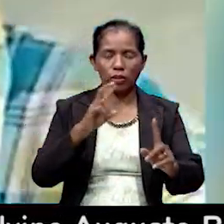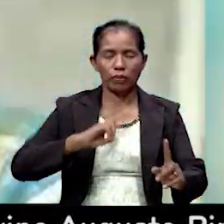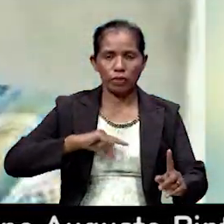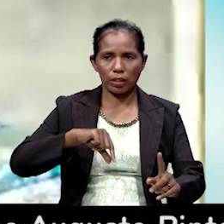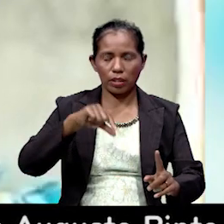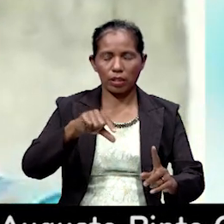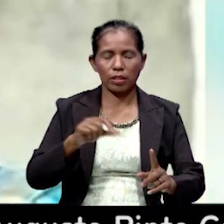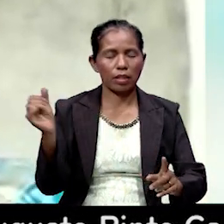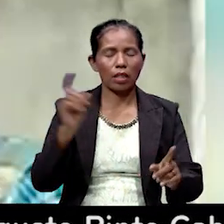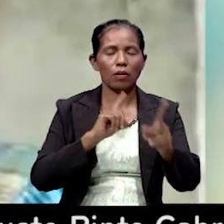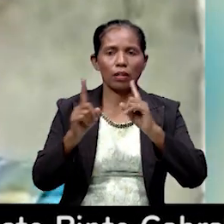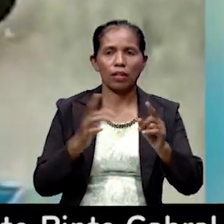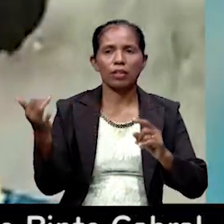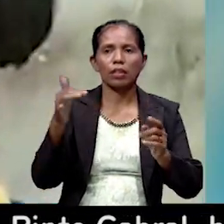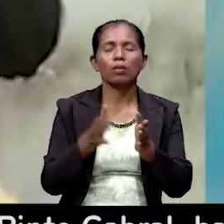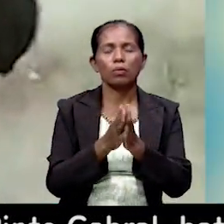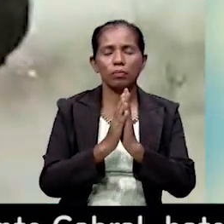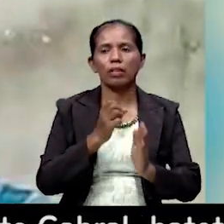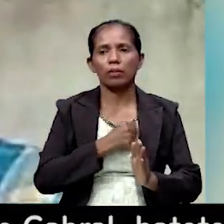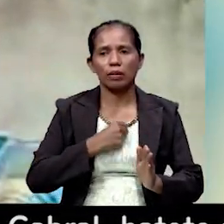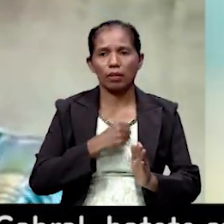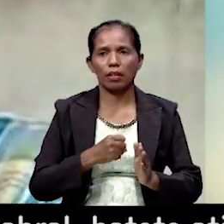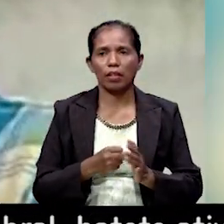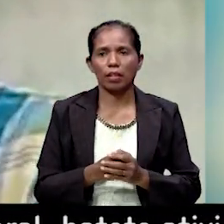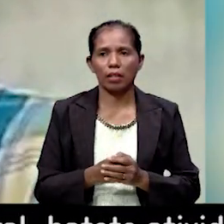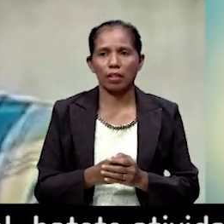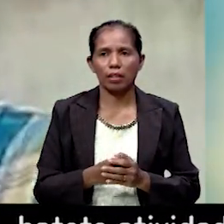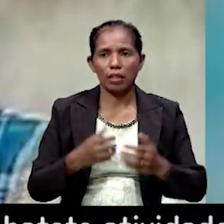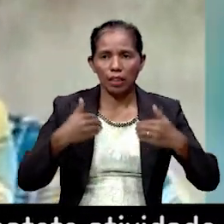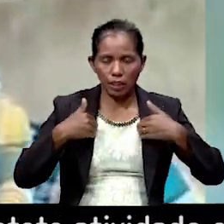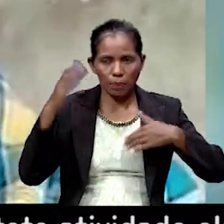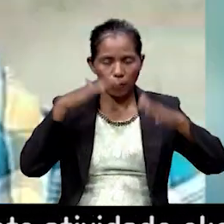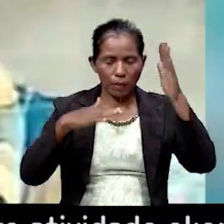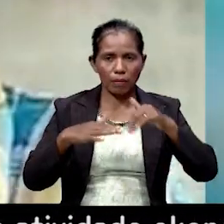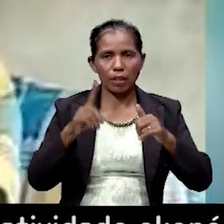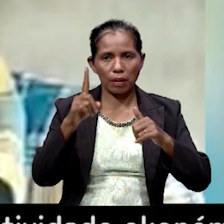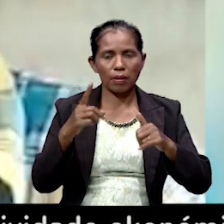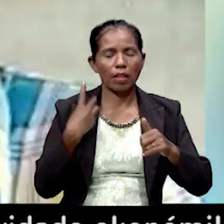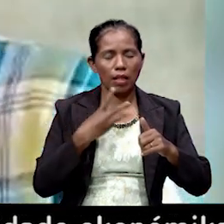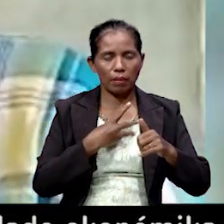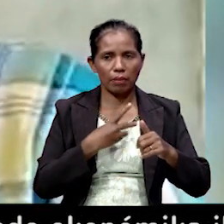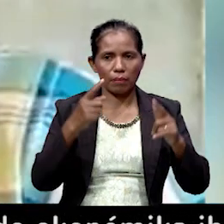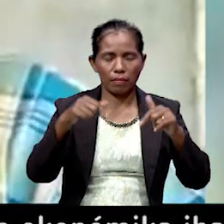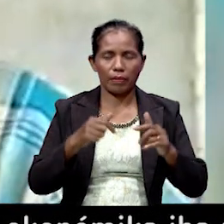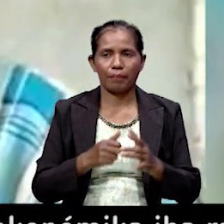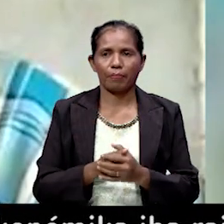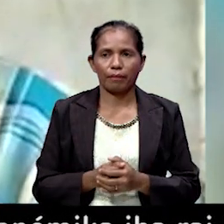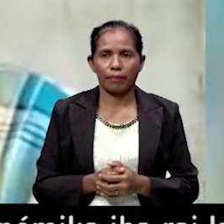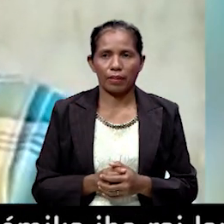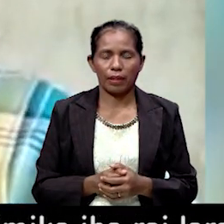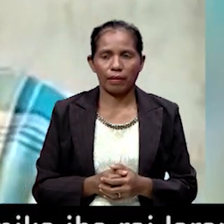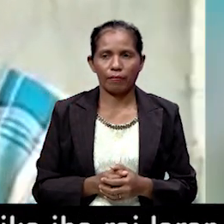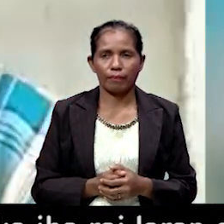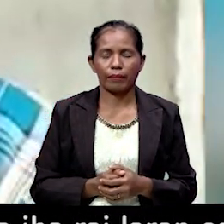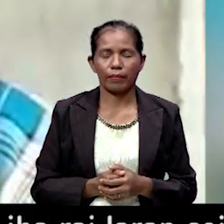oke, oto sila husi pala disculpa dia disculpa e mana iya problema wani da makan mai ne. Ata imi buka problema kan, imi se fal pistola bahan uang